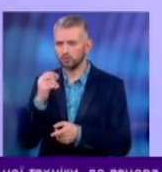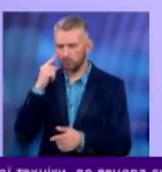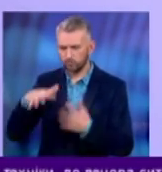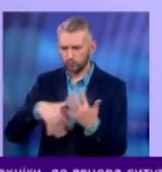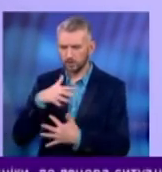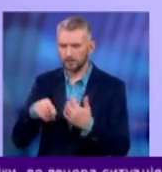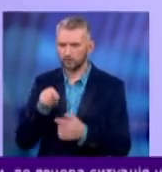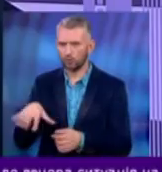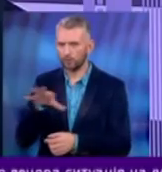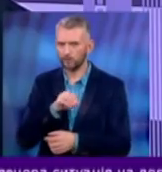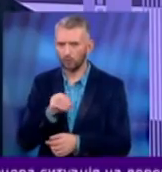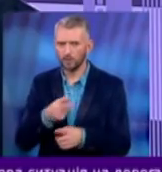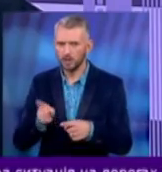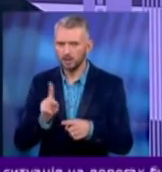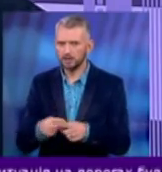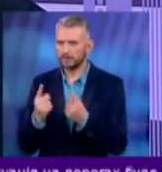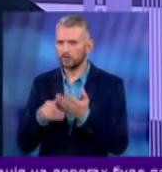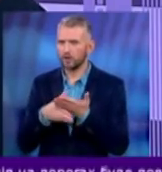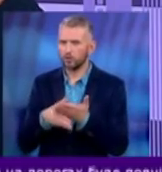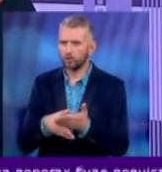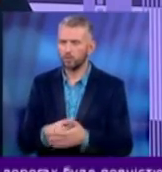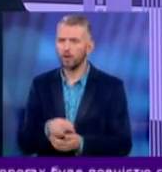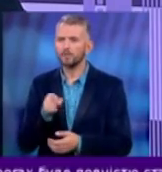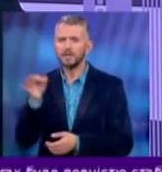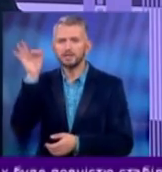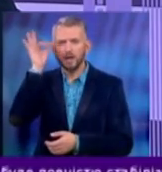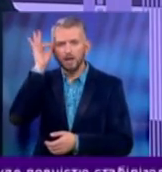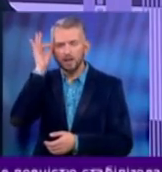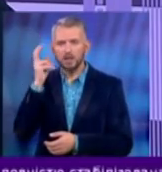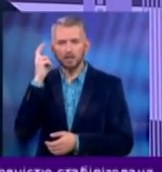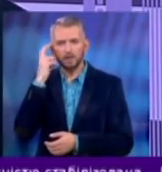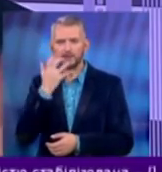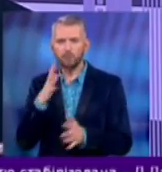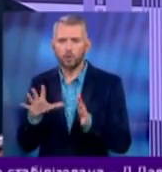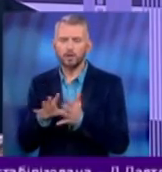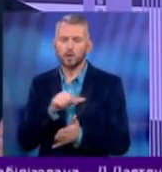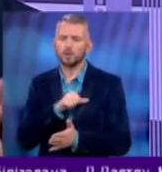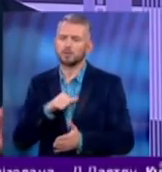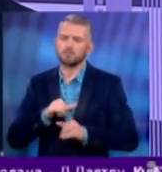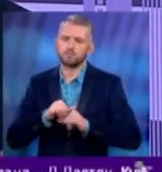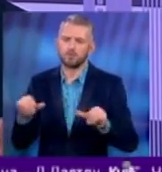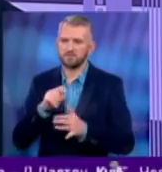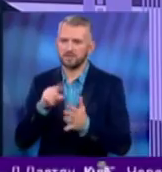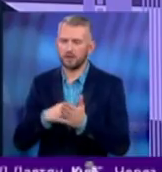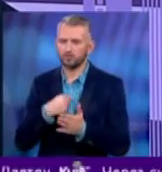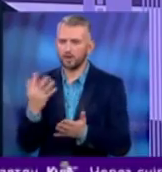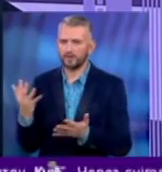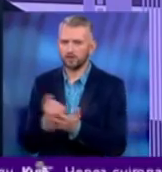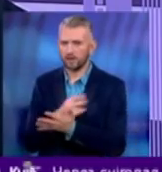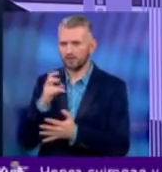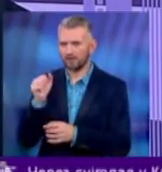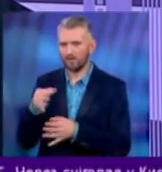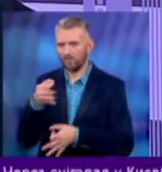всьому цьому, то це значна допомога. І от ви згадали «Київтеплоенерго». Найпоширеніше запитання, яке я знайшла на форумах,